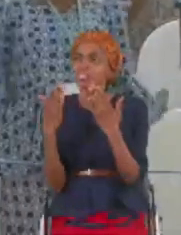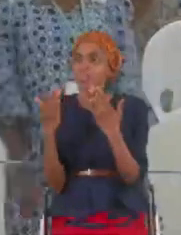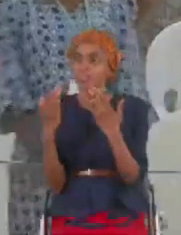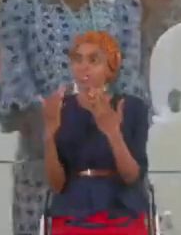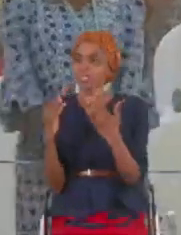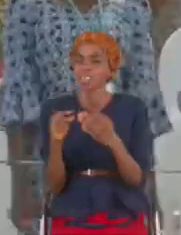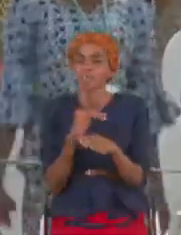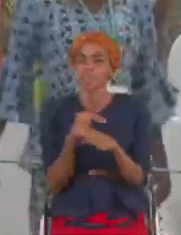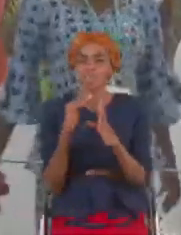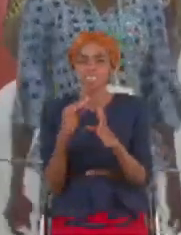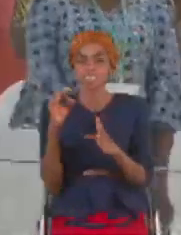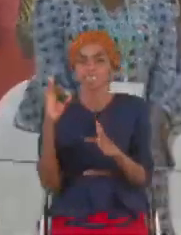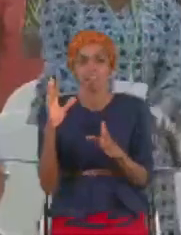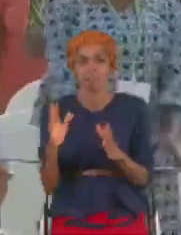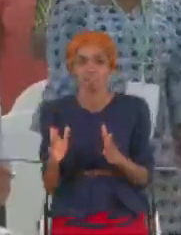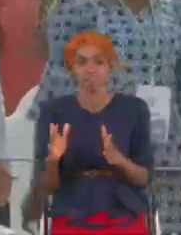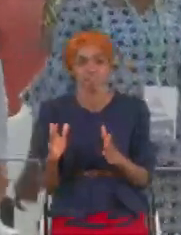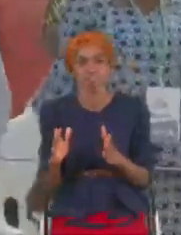apprécié